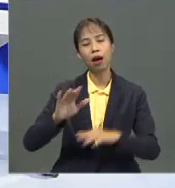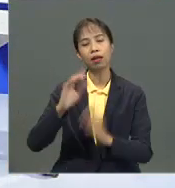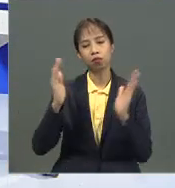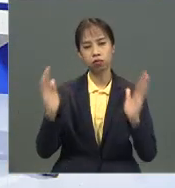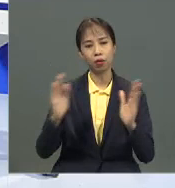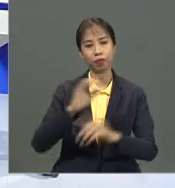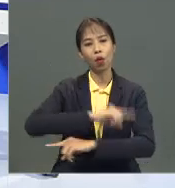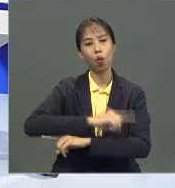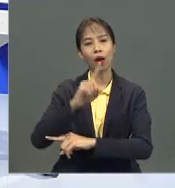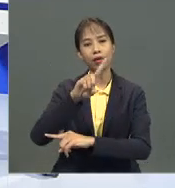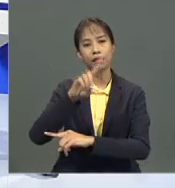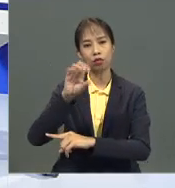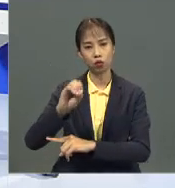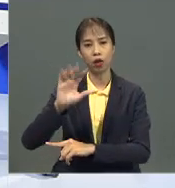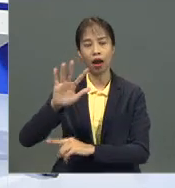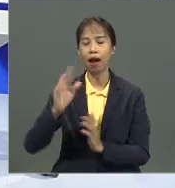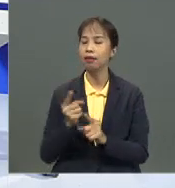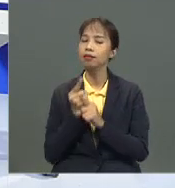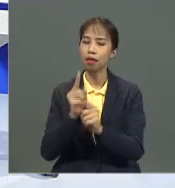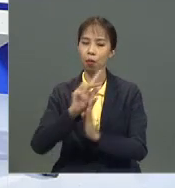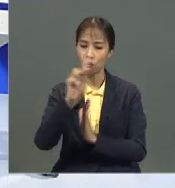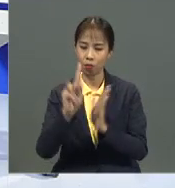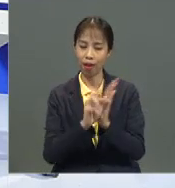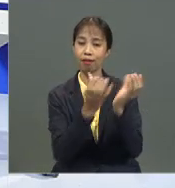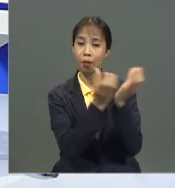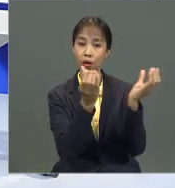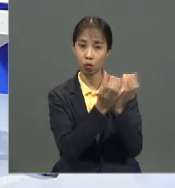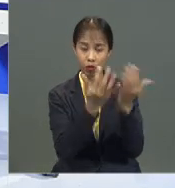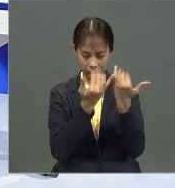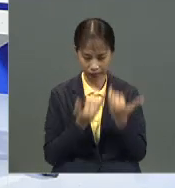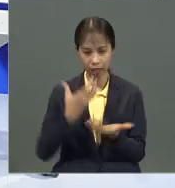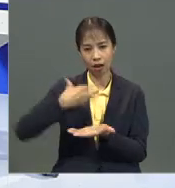ามกฎหมายที่รัฐธรรมนูญกำหนดไว้ครับทั้งหมดคือความเคลื่อนไหวที่เกิดขึ้นที่อาคารรัฐสภาครับ